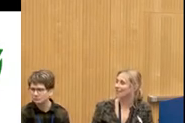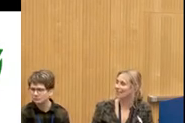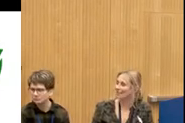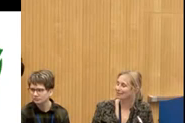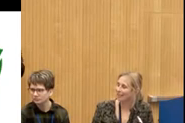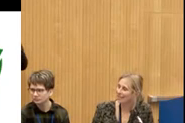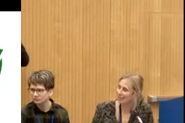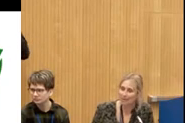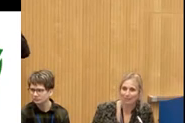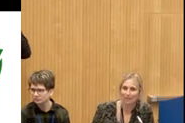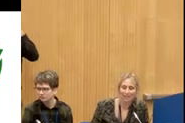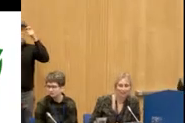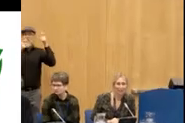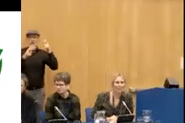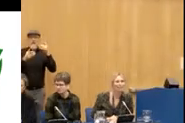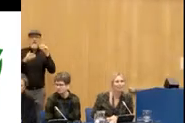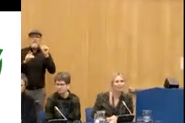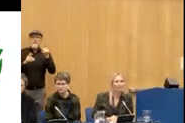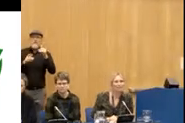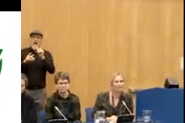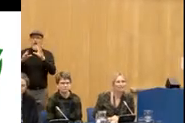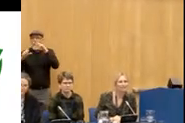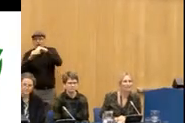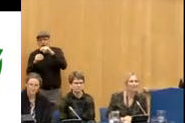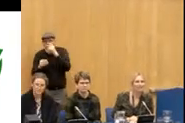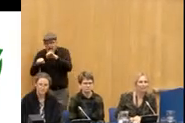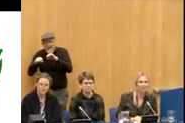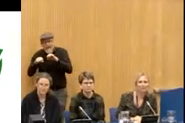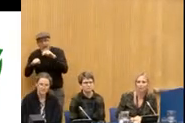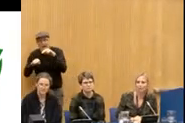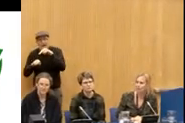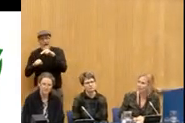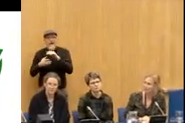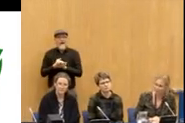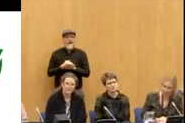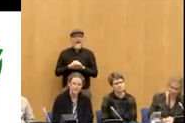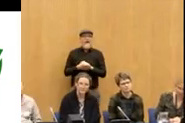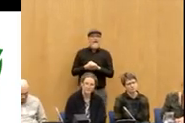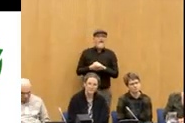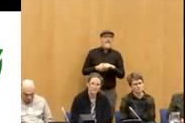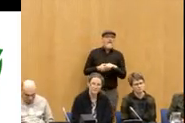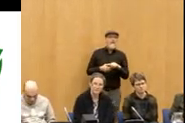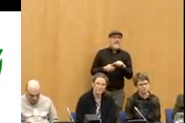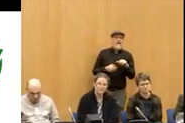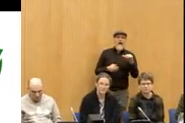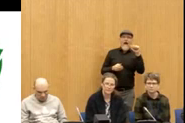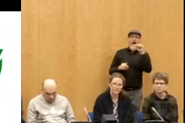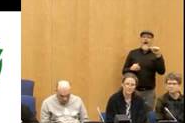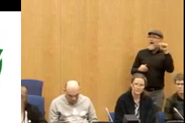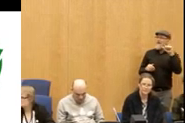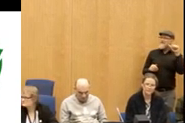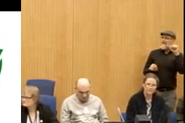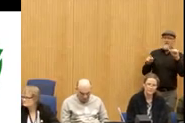Horst Alexander Finke, der mit mir gemeinsam an der Universität Kiel im Institut für inklusive Bildung arbeitet.